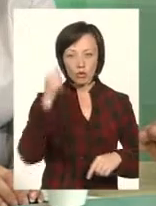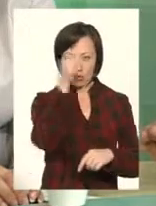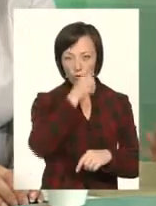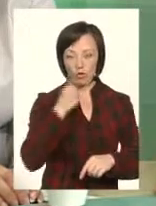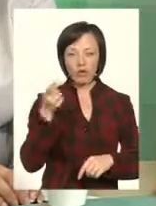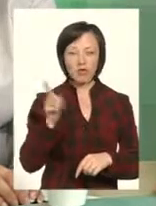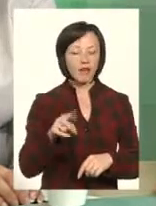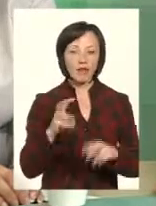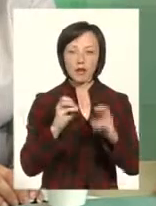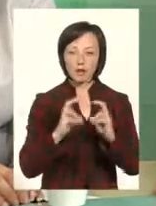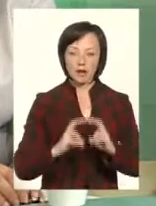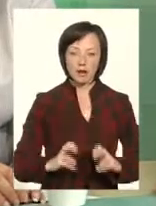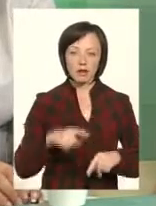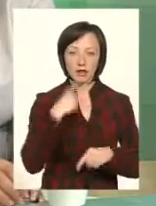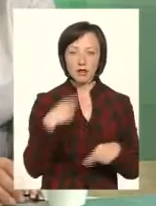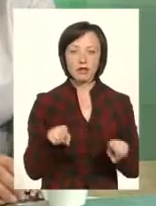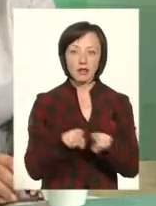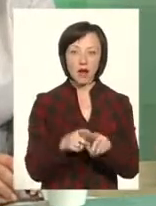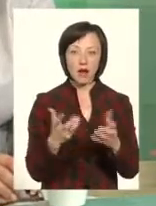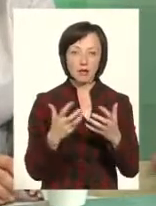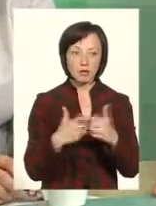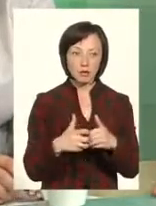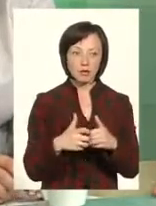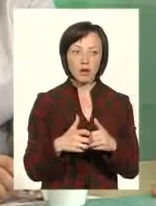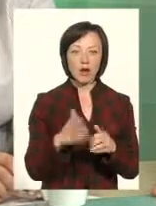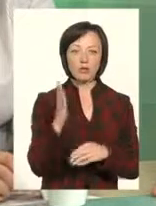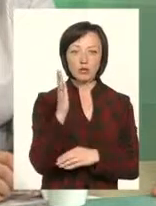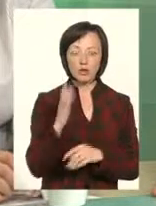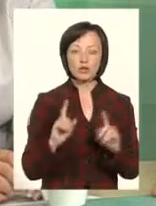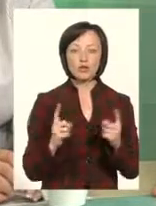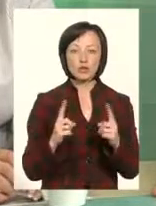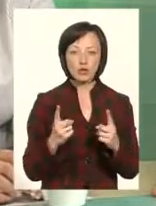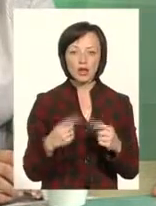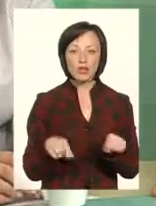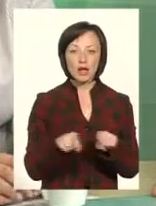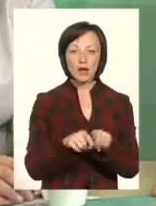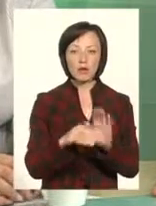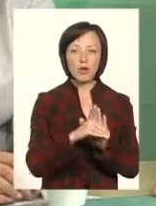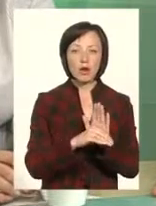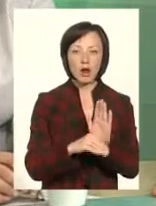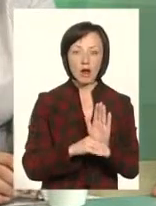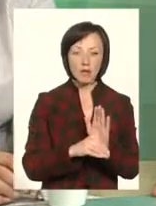її навіть не розглядали, ми сказали так, ми автоматично за нього голосуємо, тому що такі